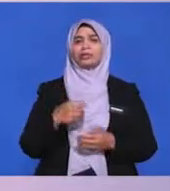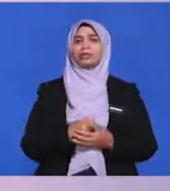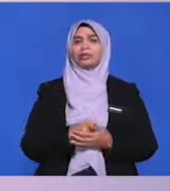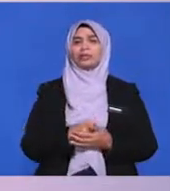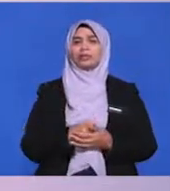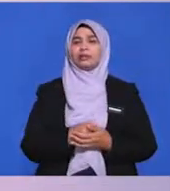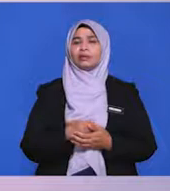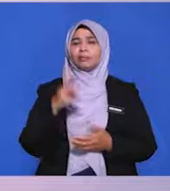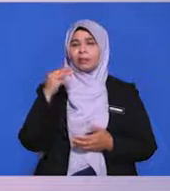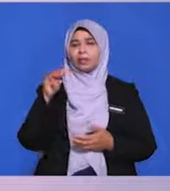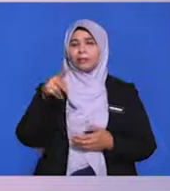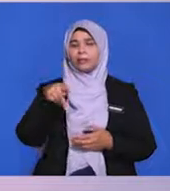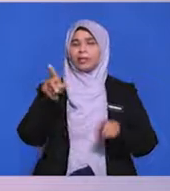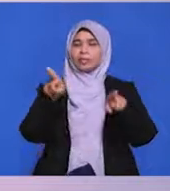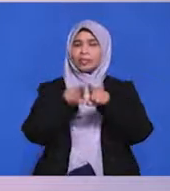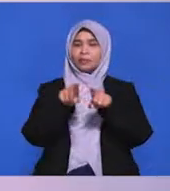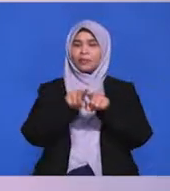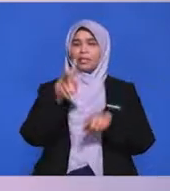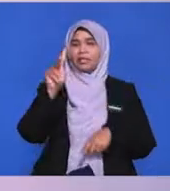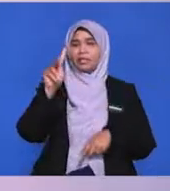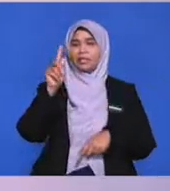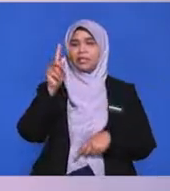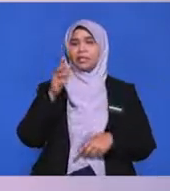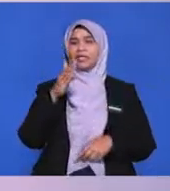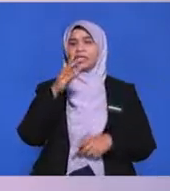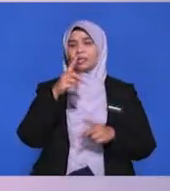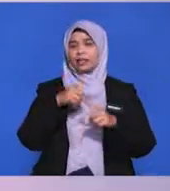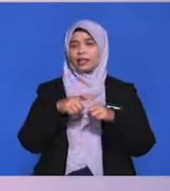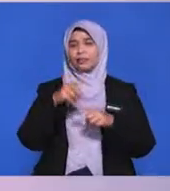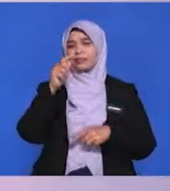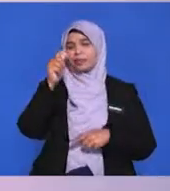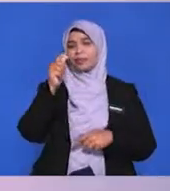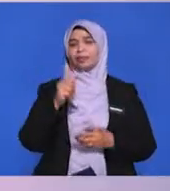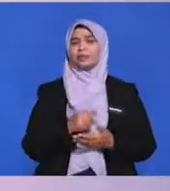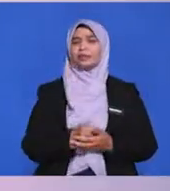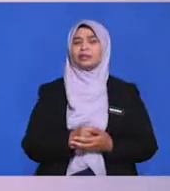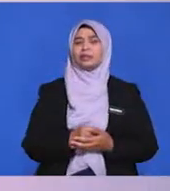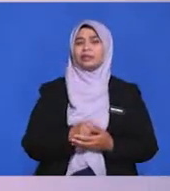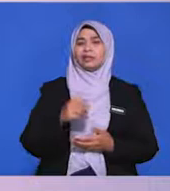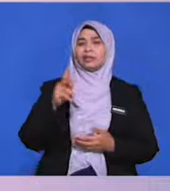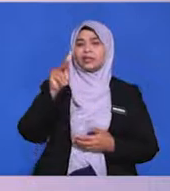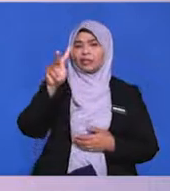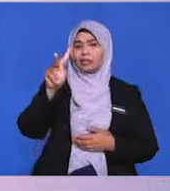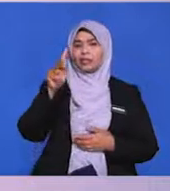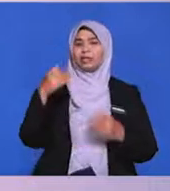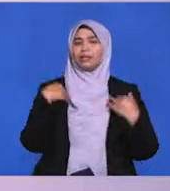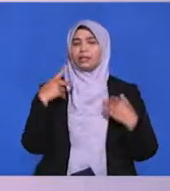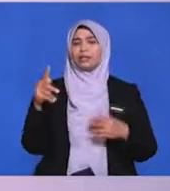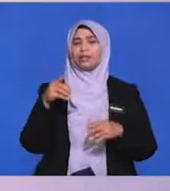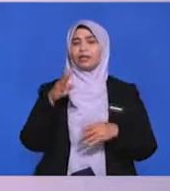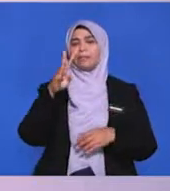di bawah ke fissama dengan c jarak Vi dimanage adalah memala